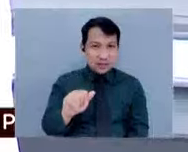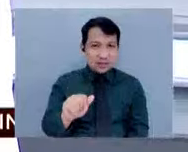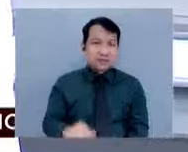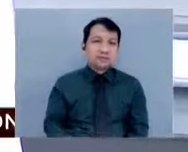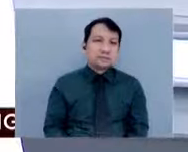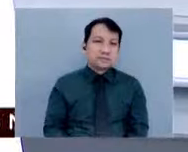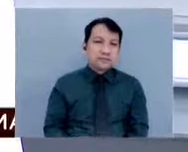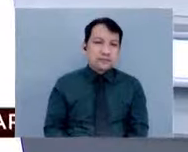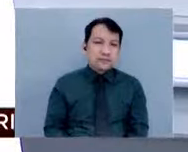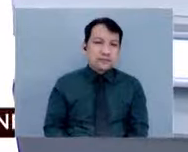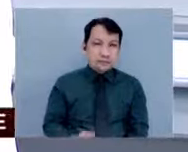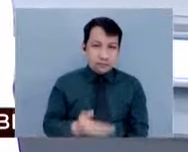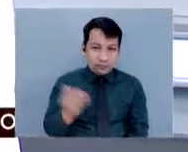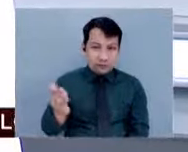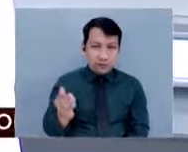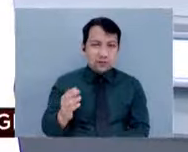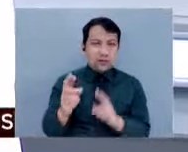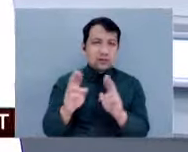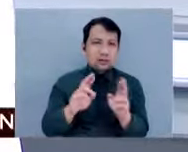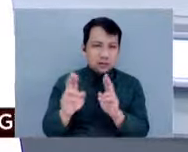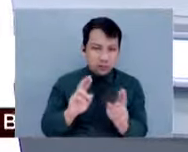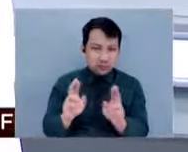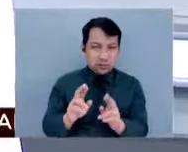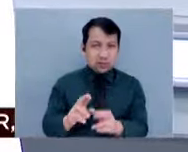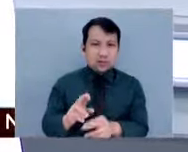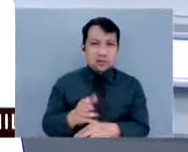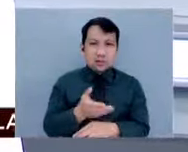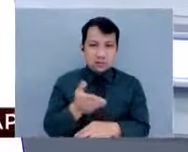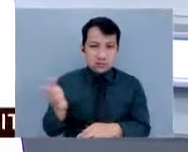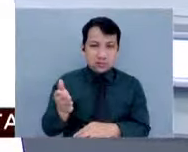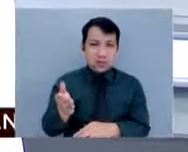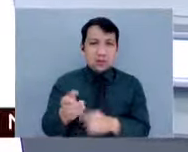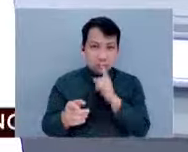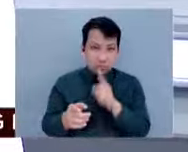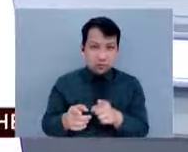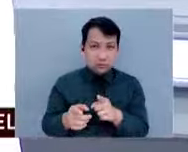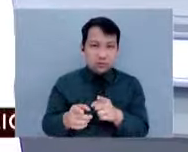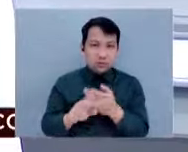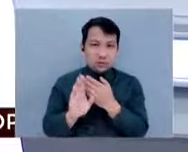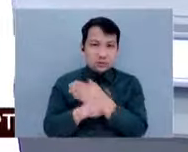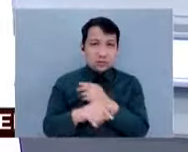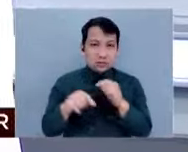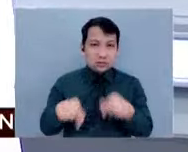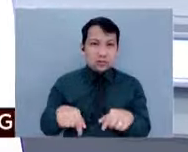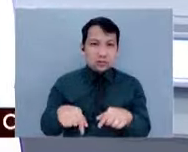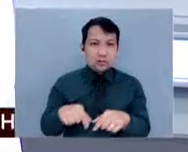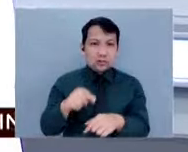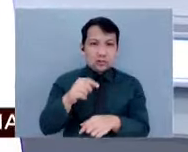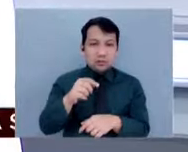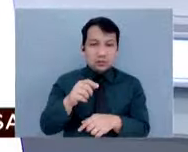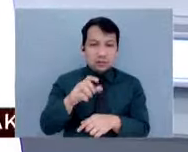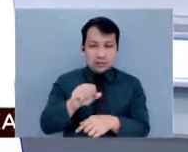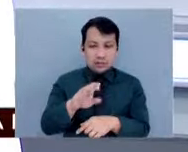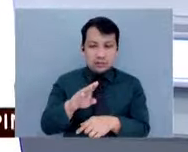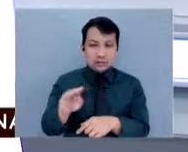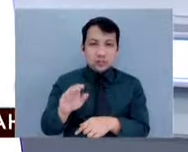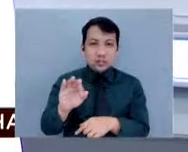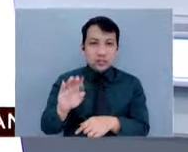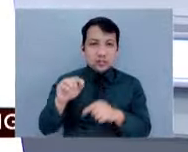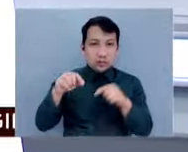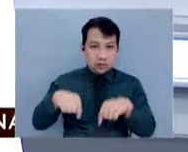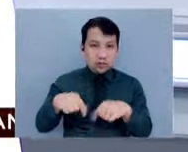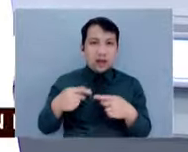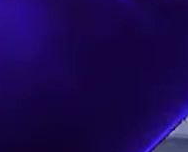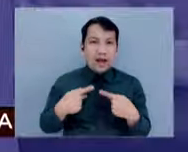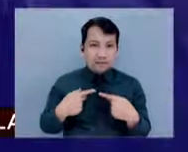Eto na ang hinihintay nyo, 18s. Kumpirmadong magko-concert nga ang P-Pop Kings na SB19 dito sa